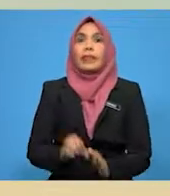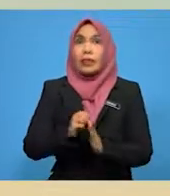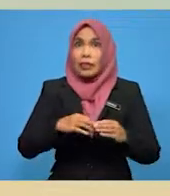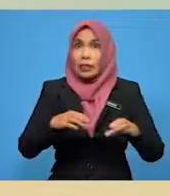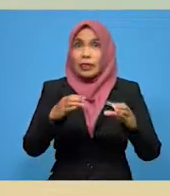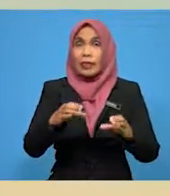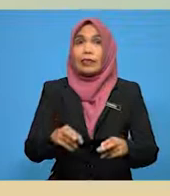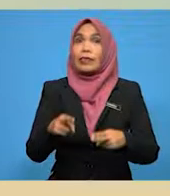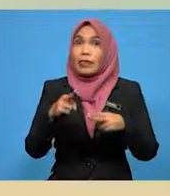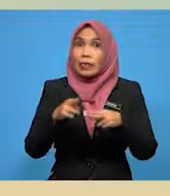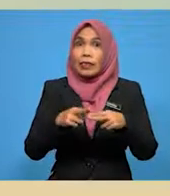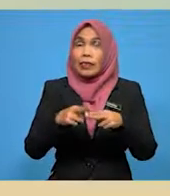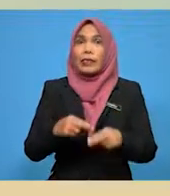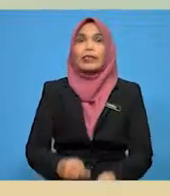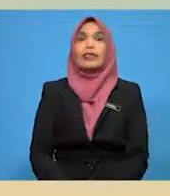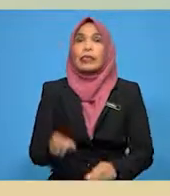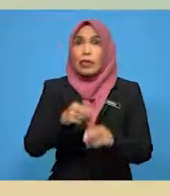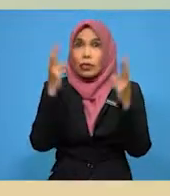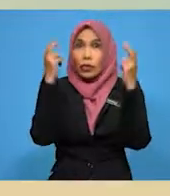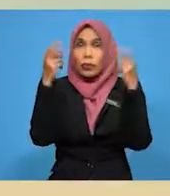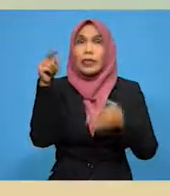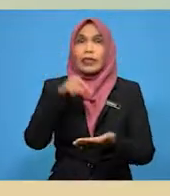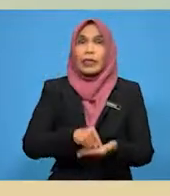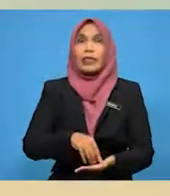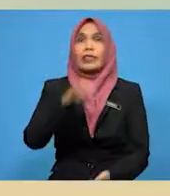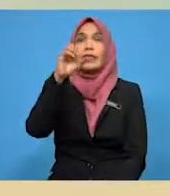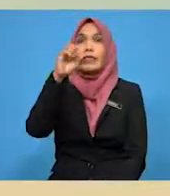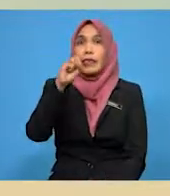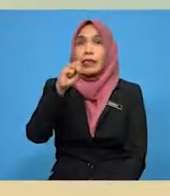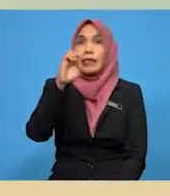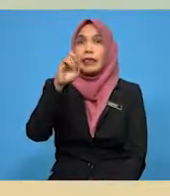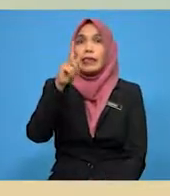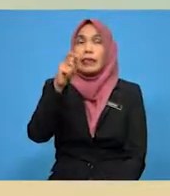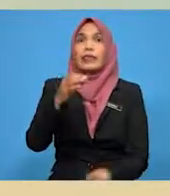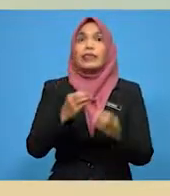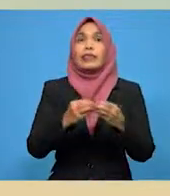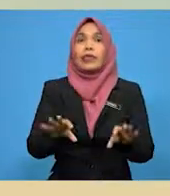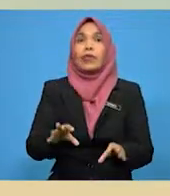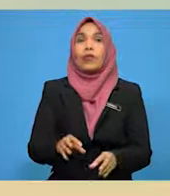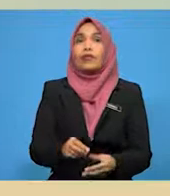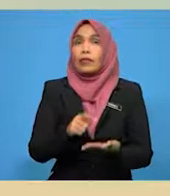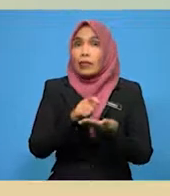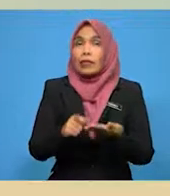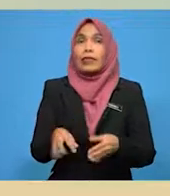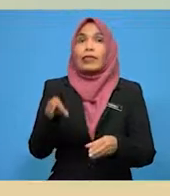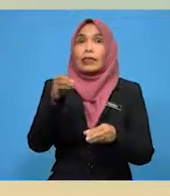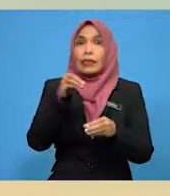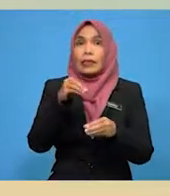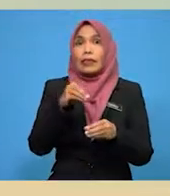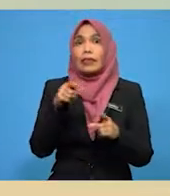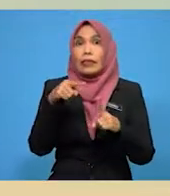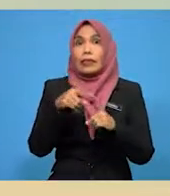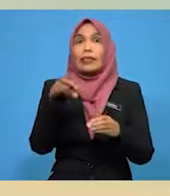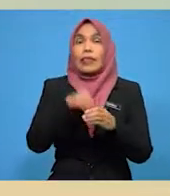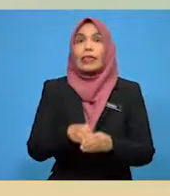Secara ringkasnya, dalam topik ini, set telur tetasan ke dalam setter melibatkan proses